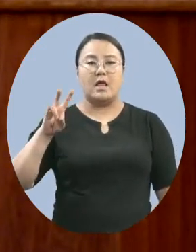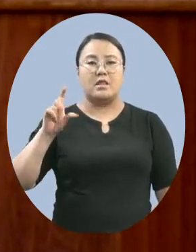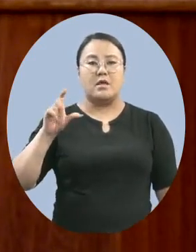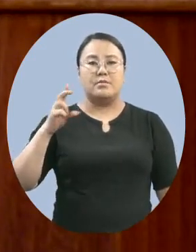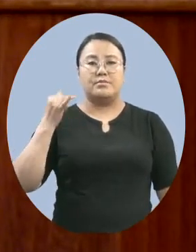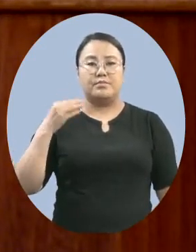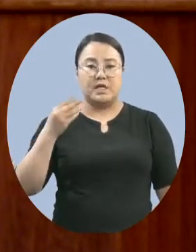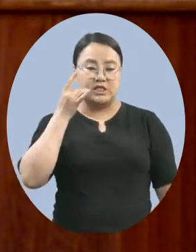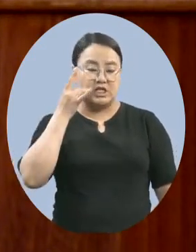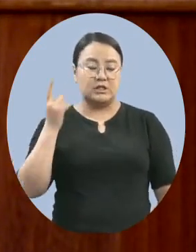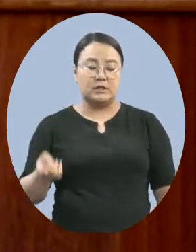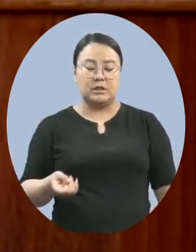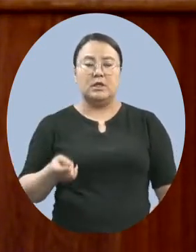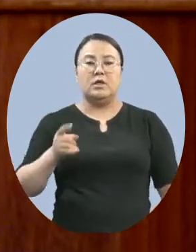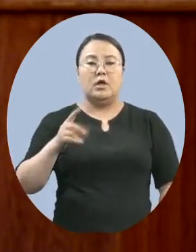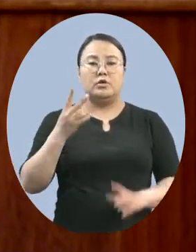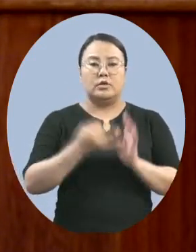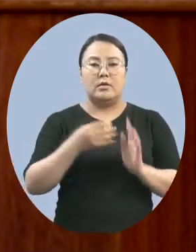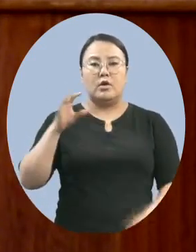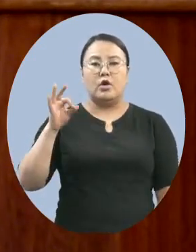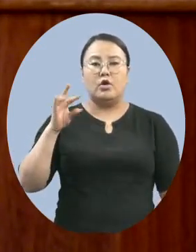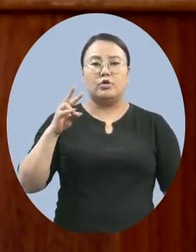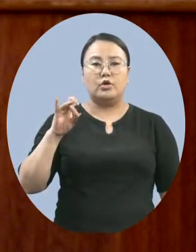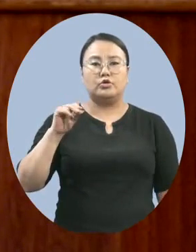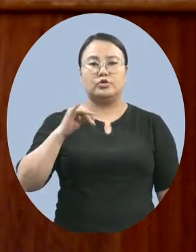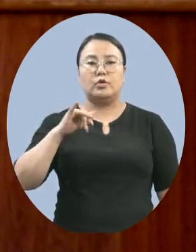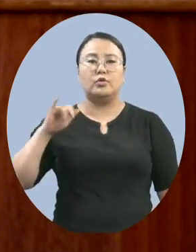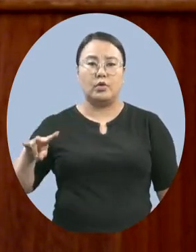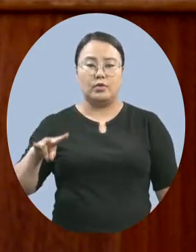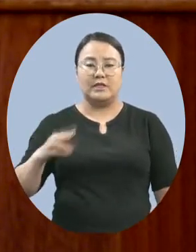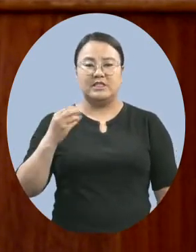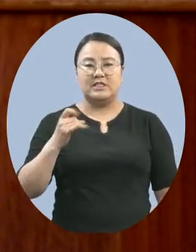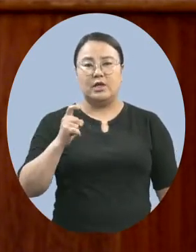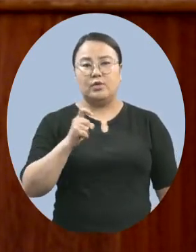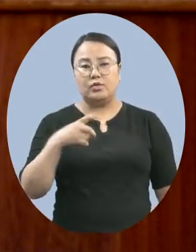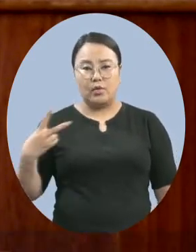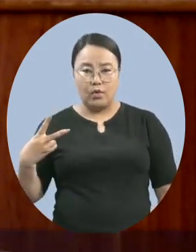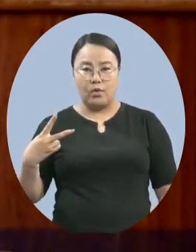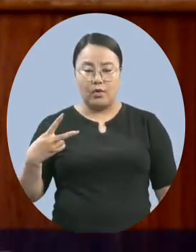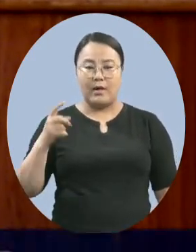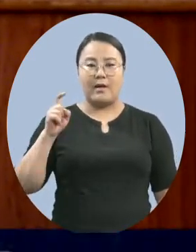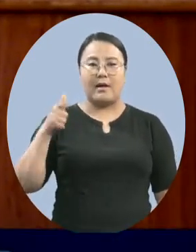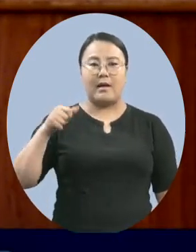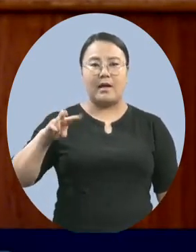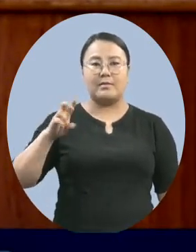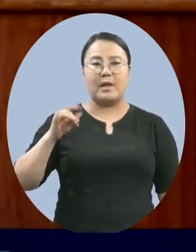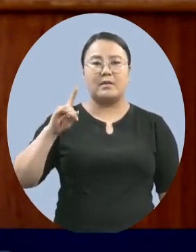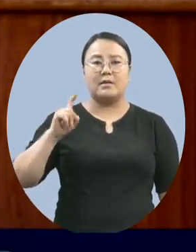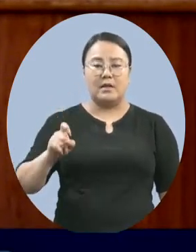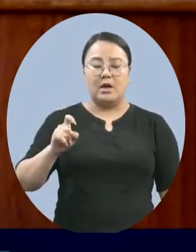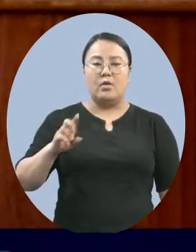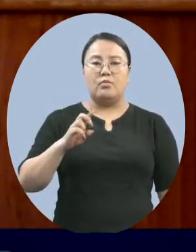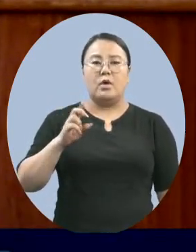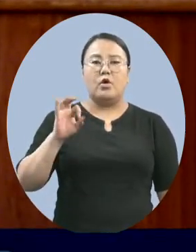биш. 27-р тойргийн сонгогч маш хатын өнөр чулуун, Шархуугийн гал бадрах, Бүвэ